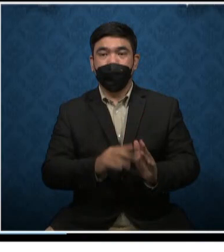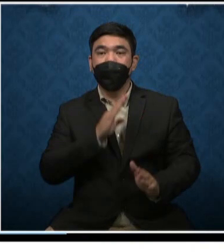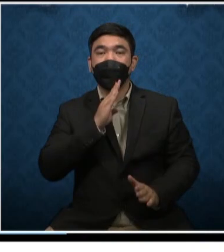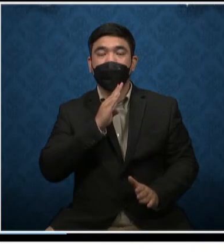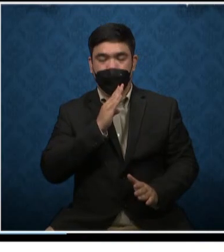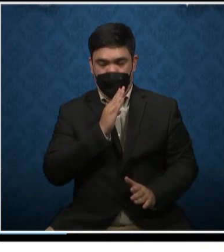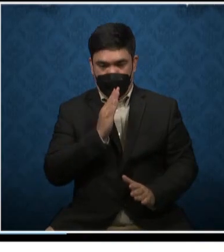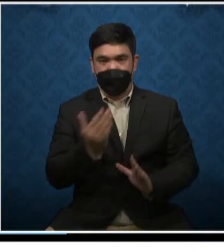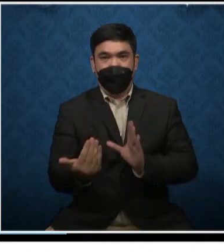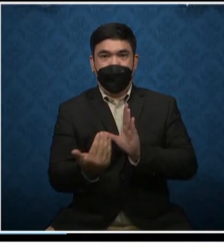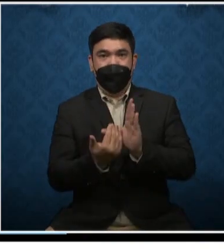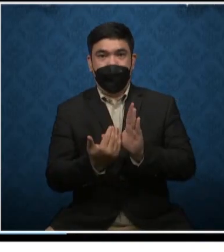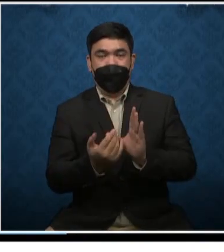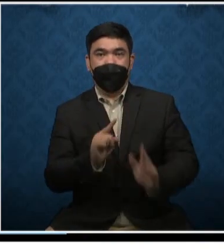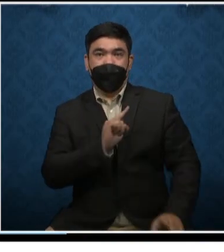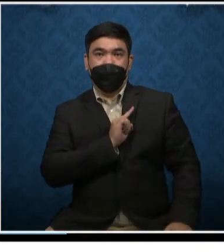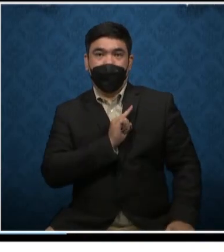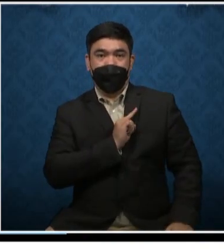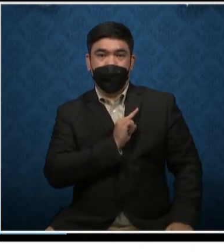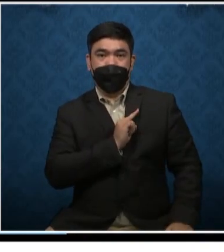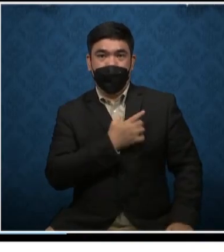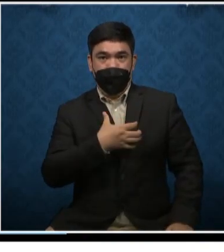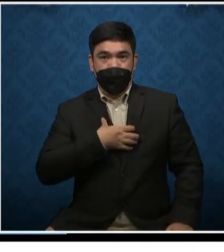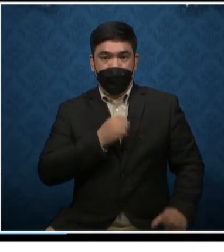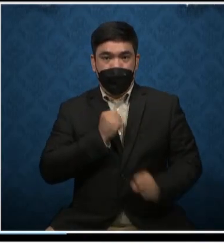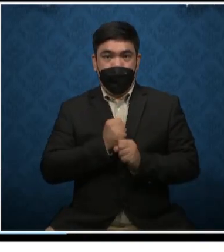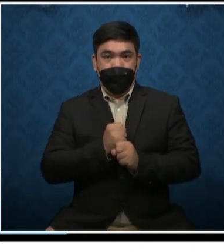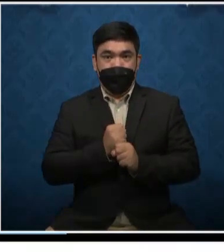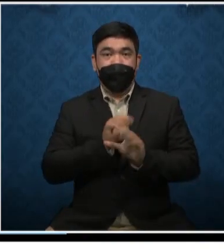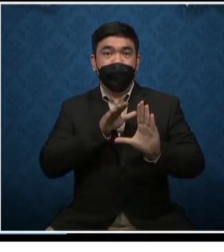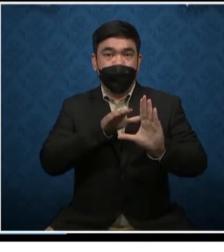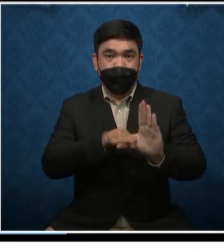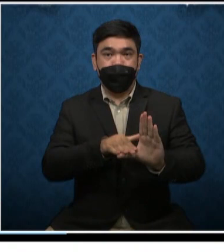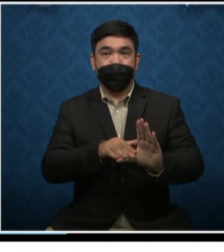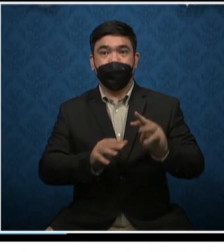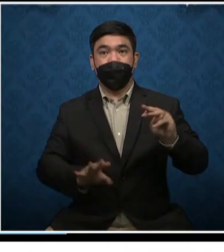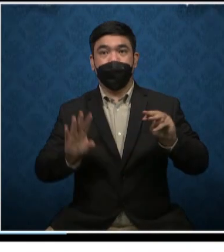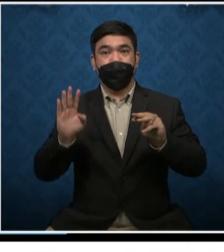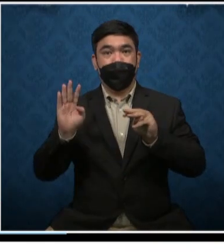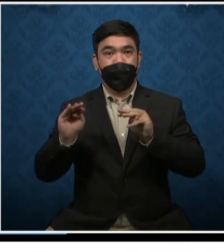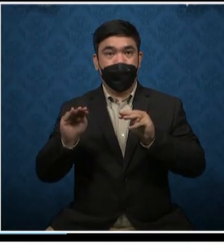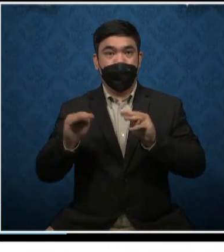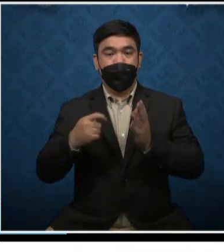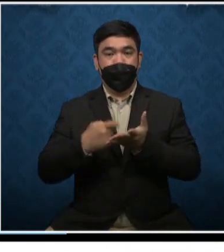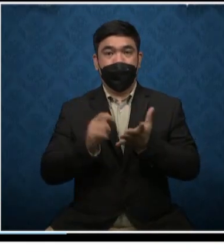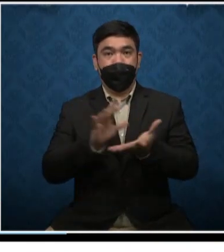นภาคสมัครใจมาตรา40แห่งพระราชบัญญัติประกันสังคมพ.ศ.